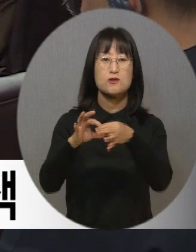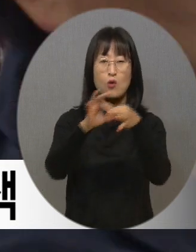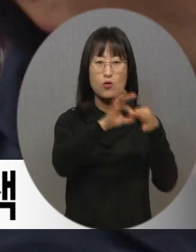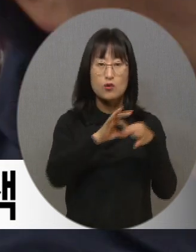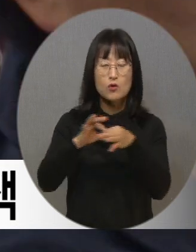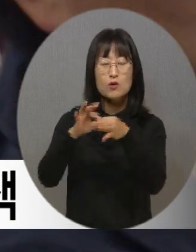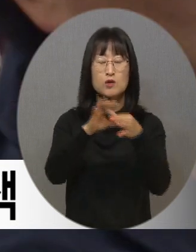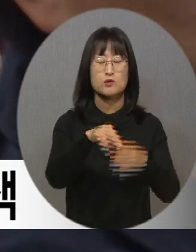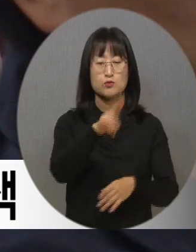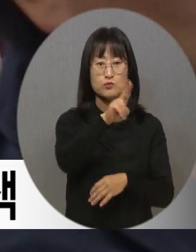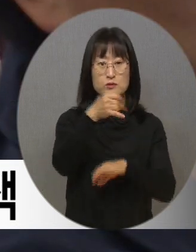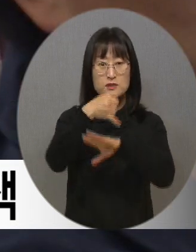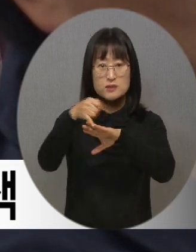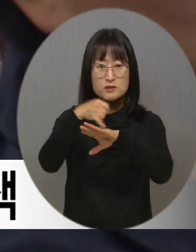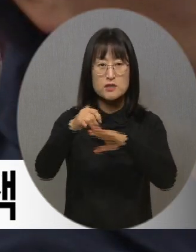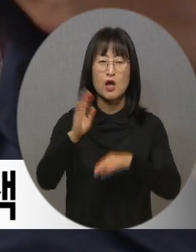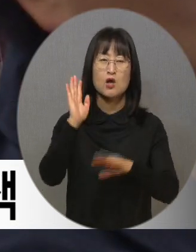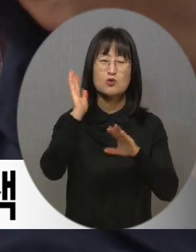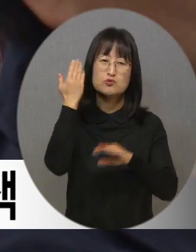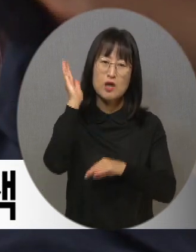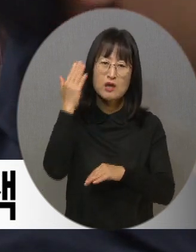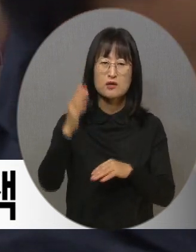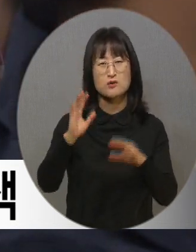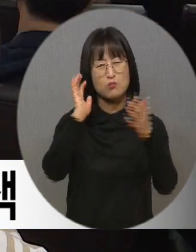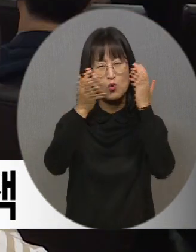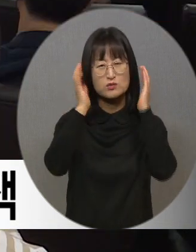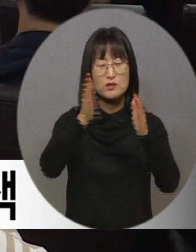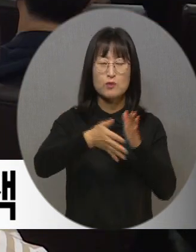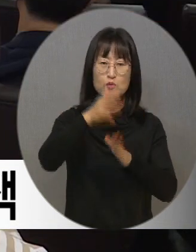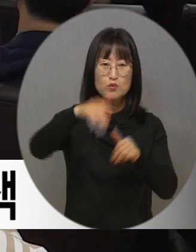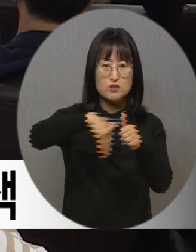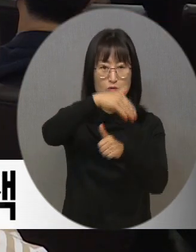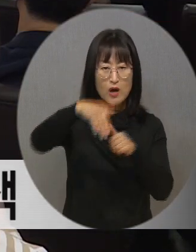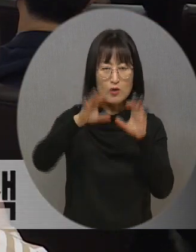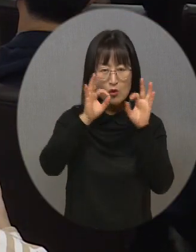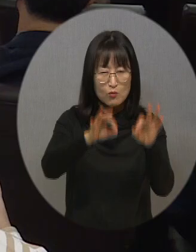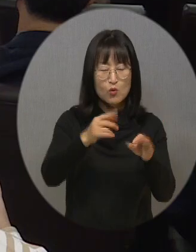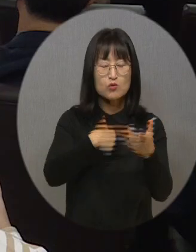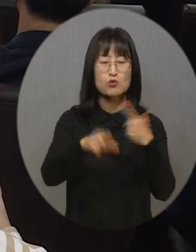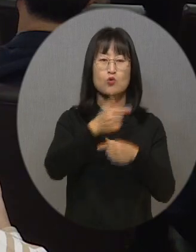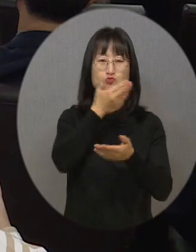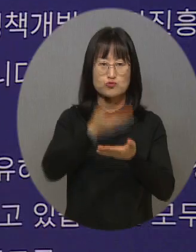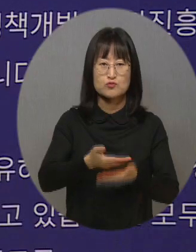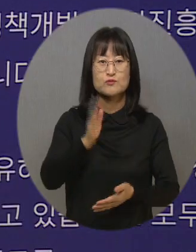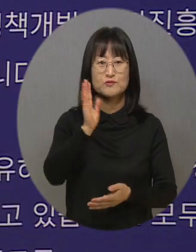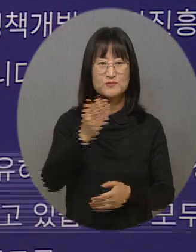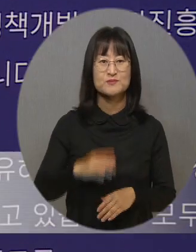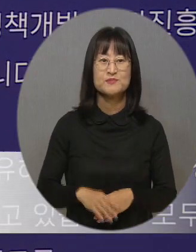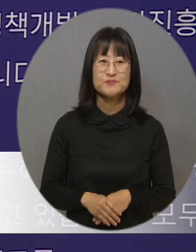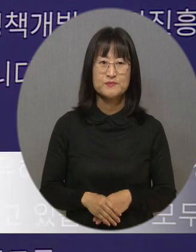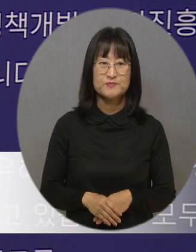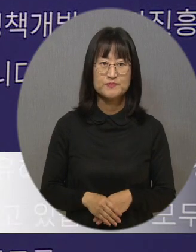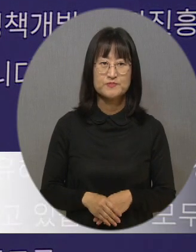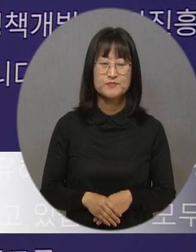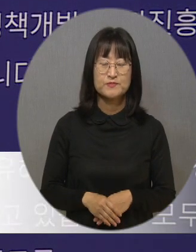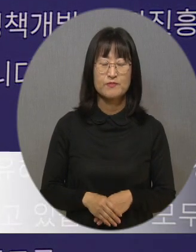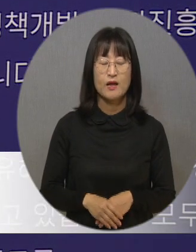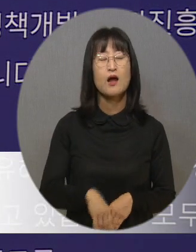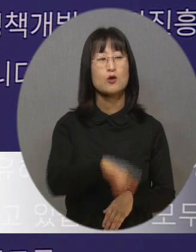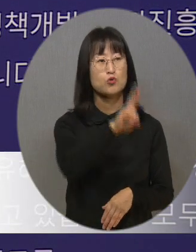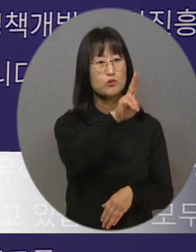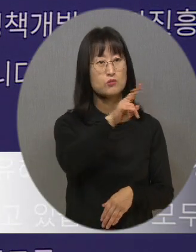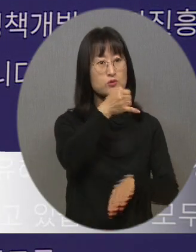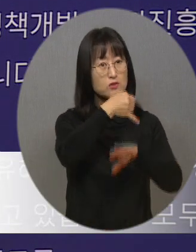디자인은 최근 복잡한 도시 환경에서 그 중요성이 더욱 커지고 있습니다. 이런 유니버설